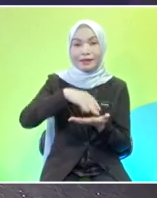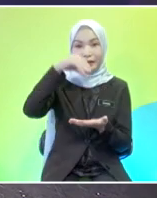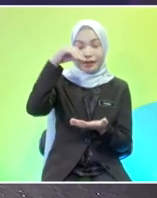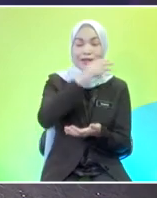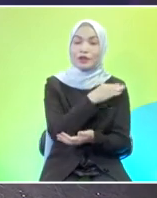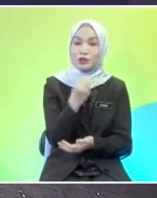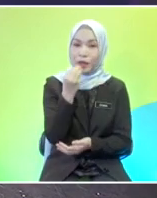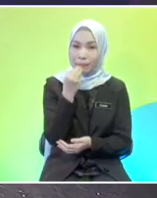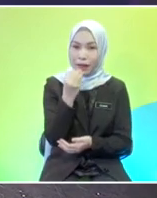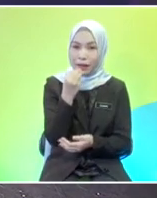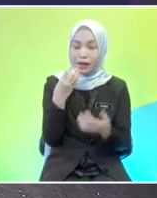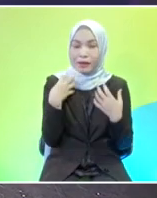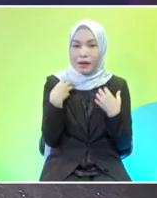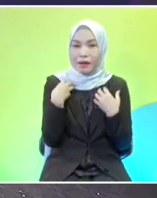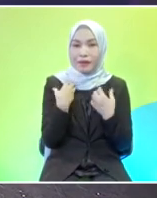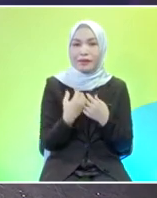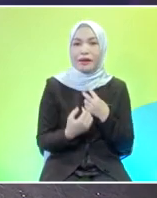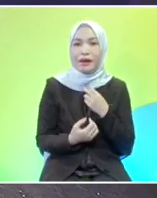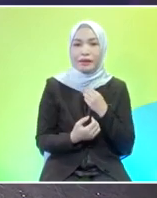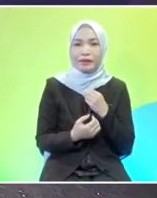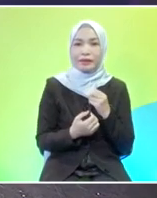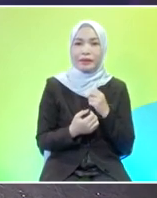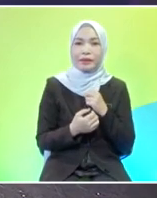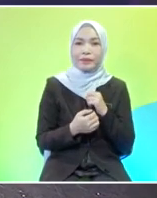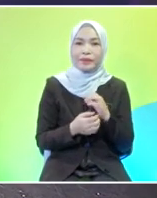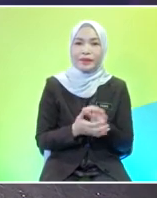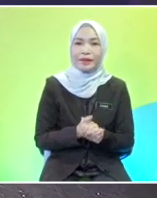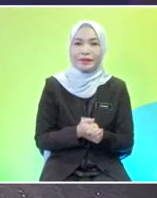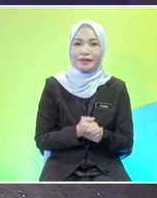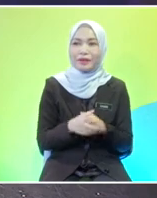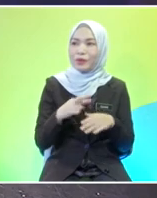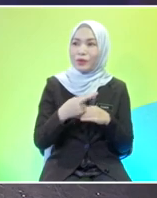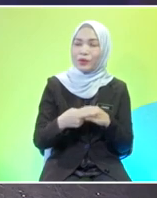contohnya kita ada roti jala kita